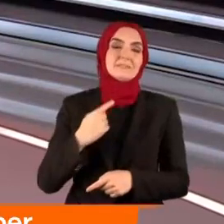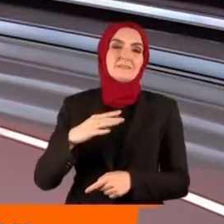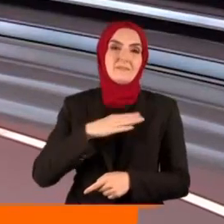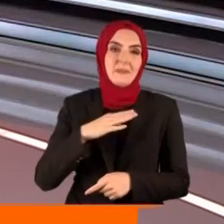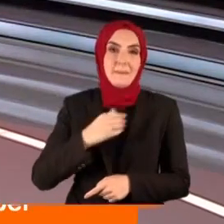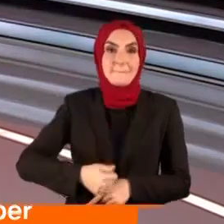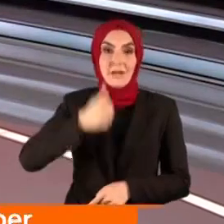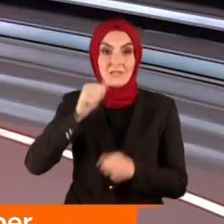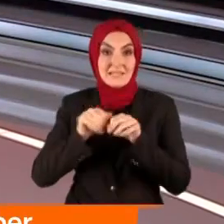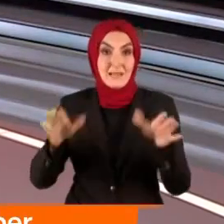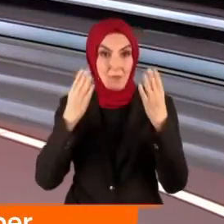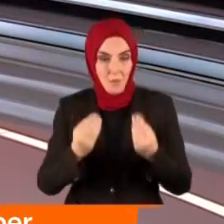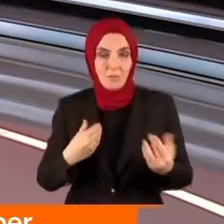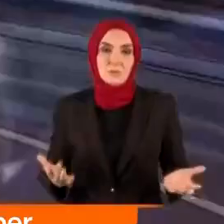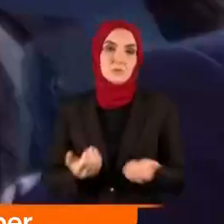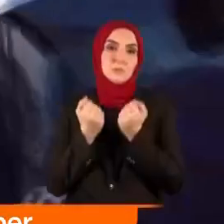sözleri damga vurdu.